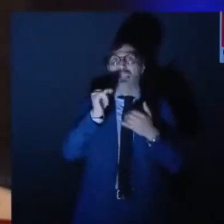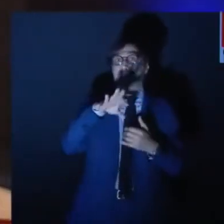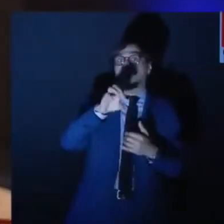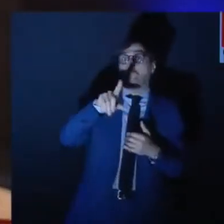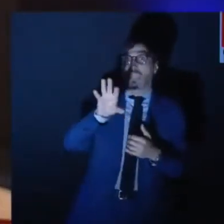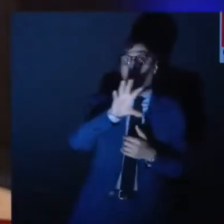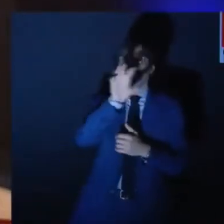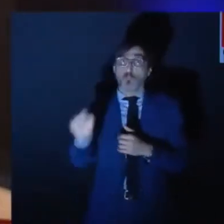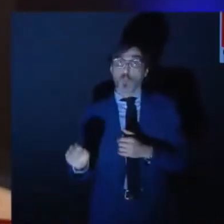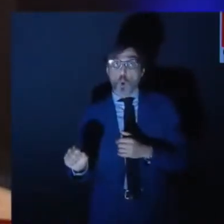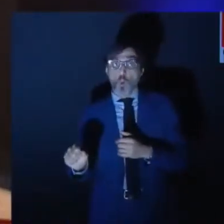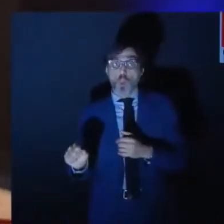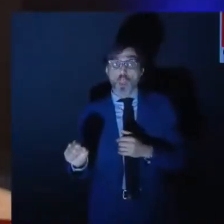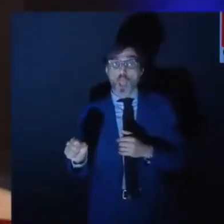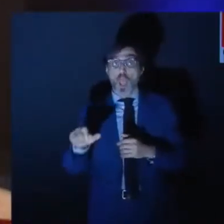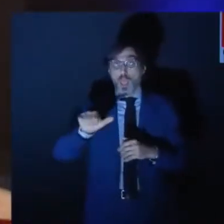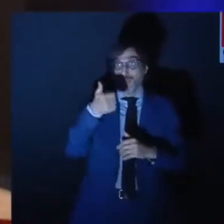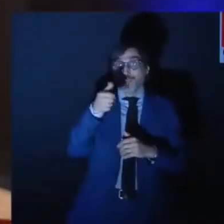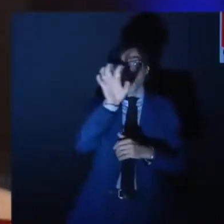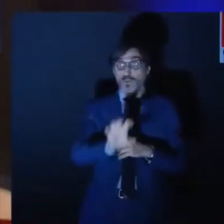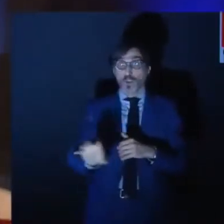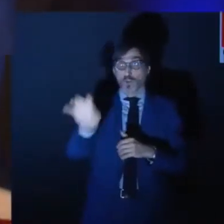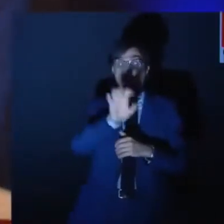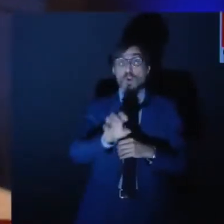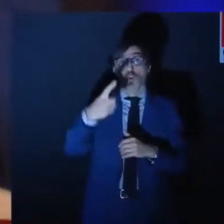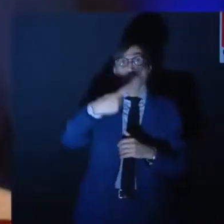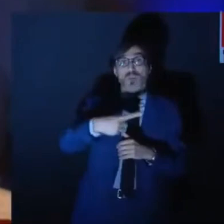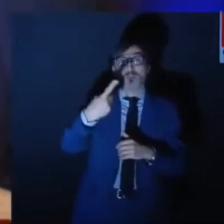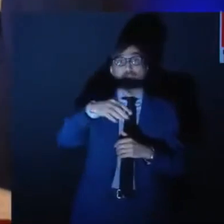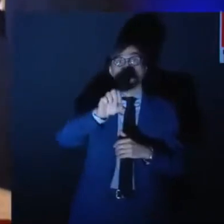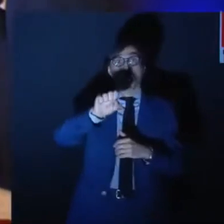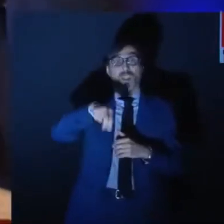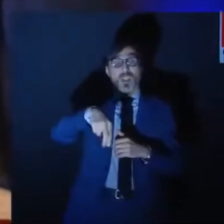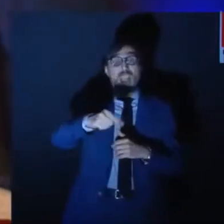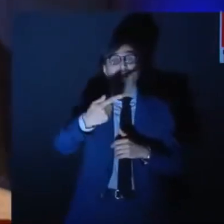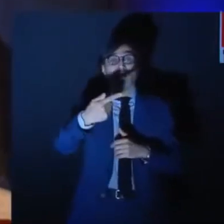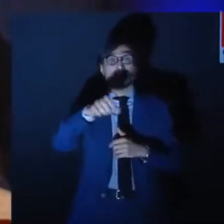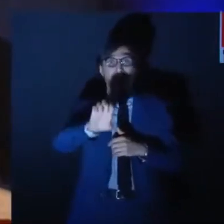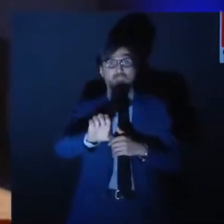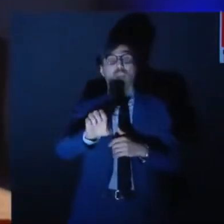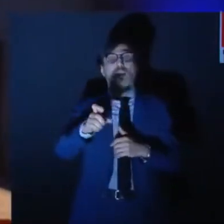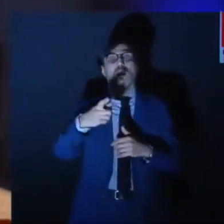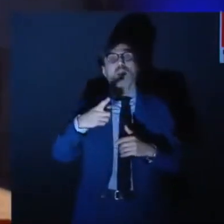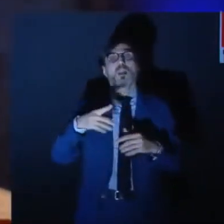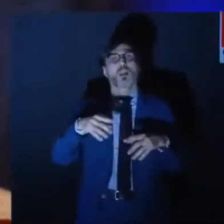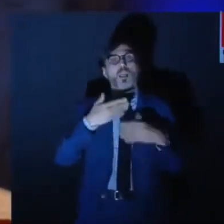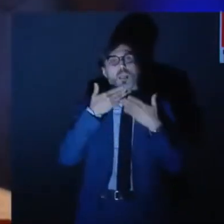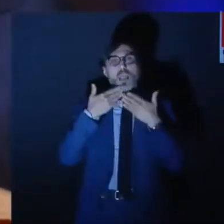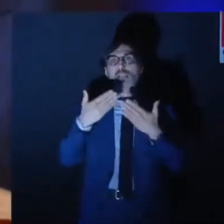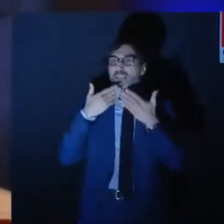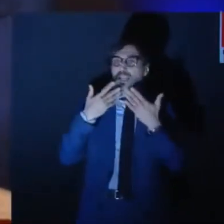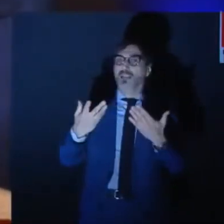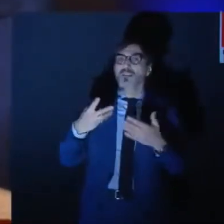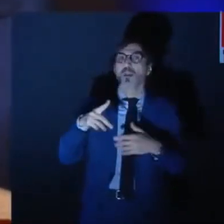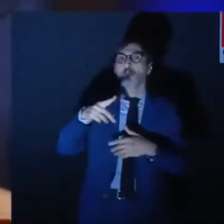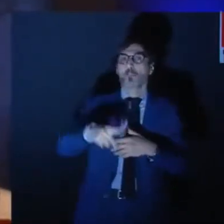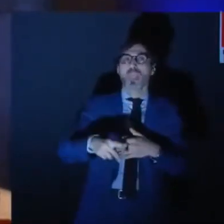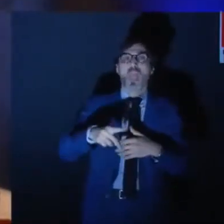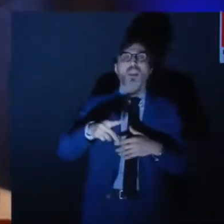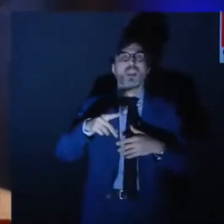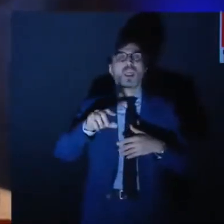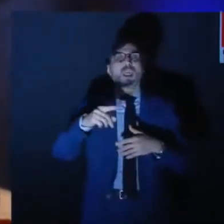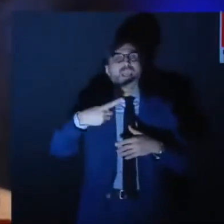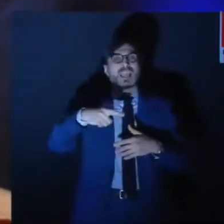puglia al direttore regionale giuseppe gigante per questa iniziativa importante e complimenti a pierre ghionna